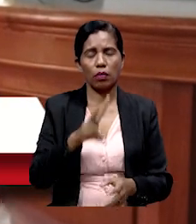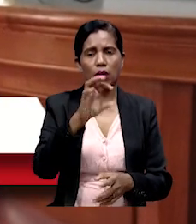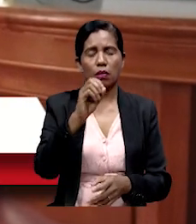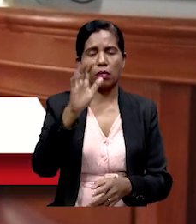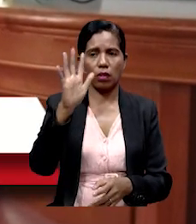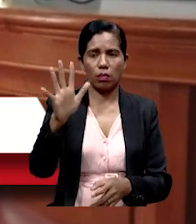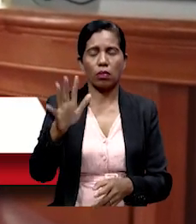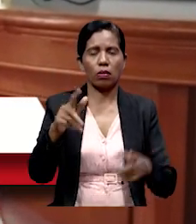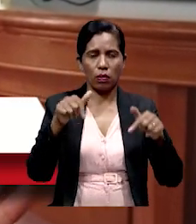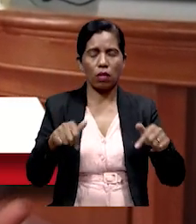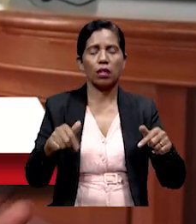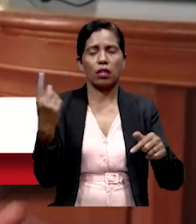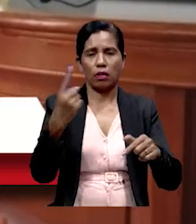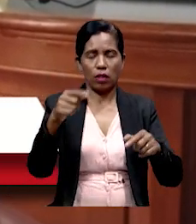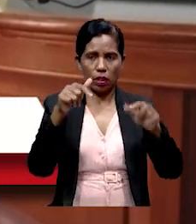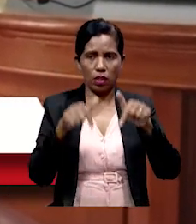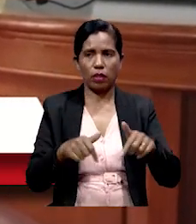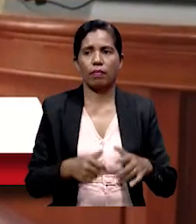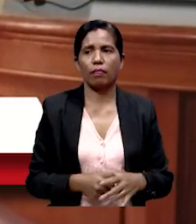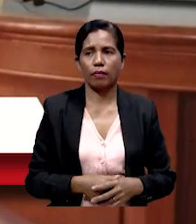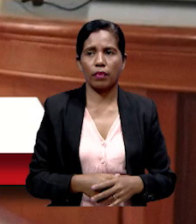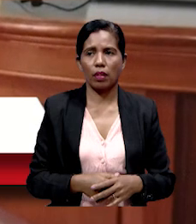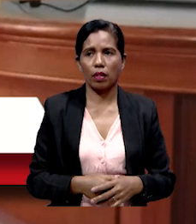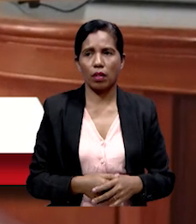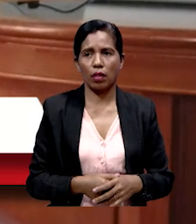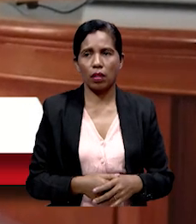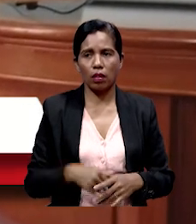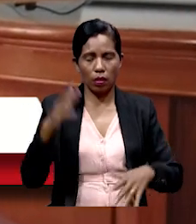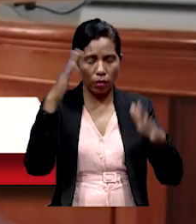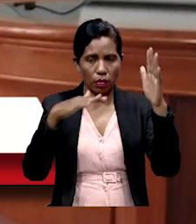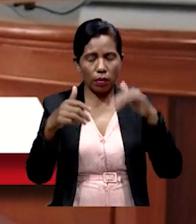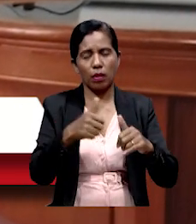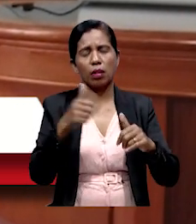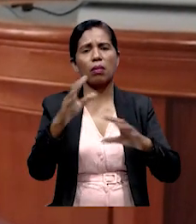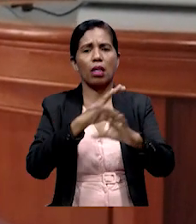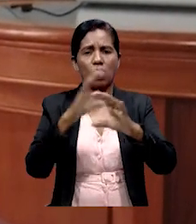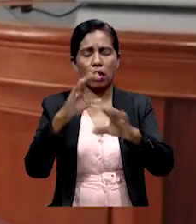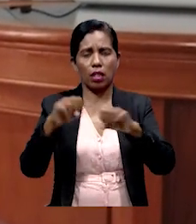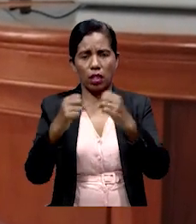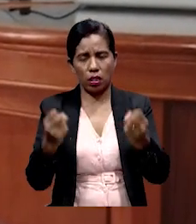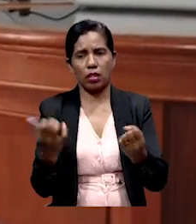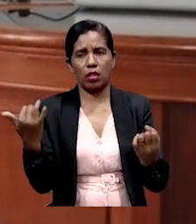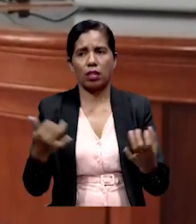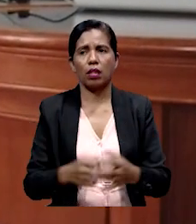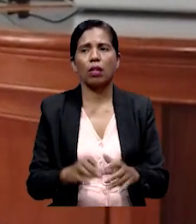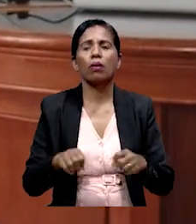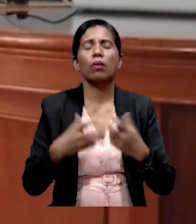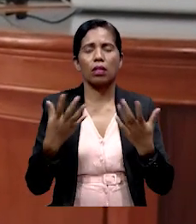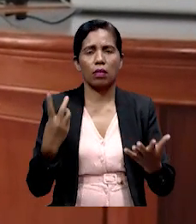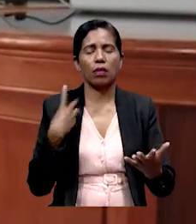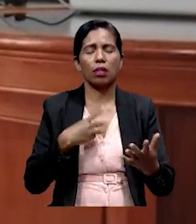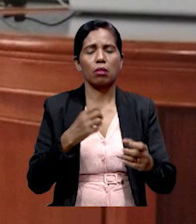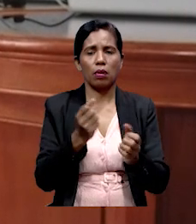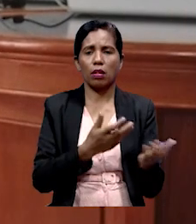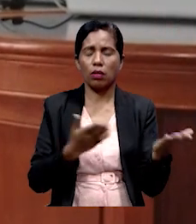yo tan ngawate tikarnya. Awar problema lumiru mah buat kareta sirne. Awar hansam ita terzol kareta sirne